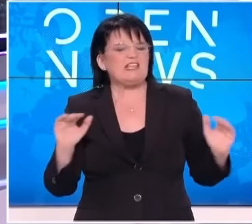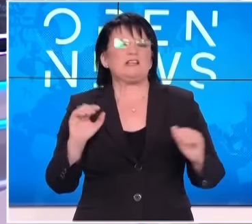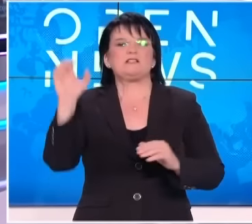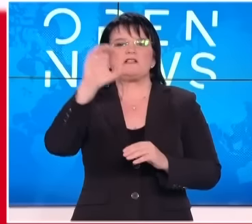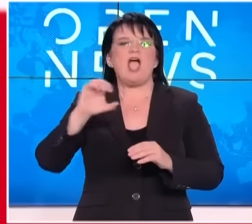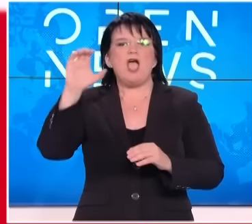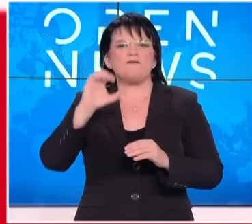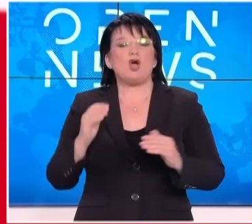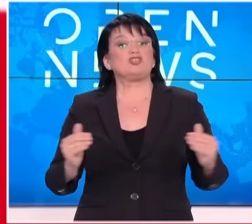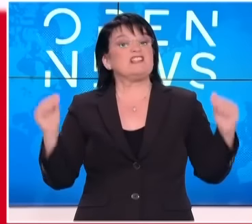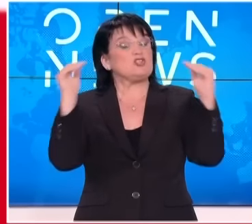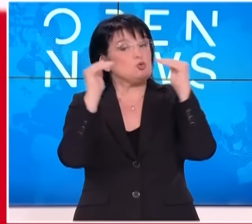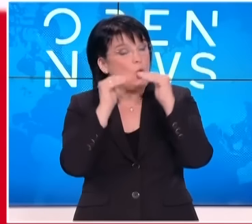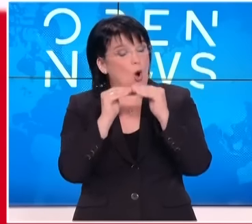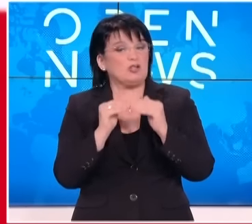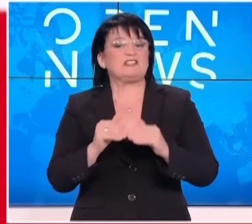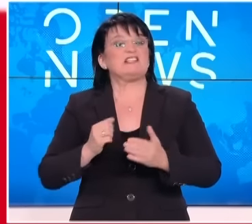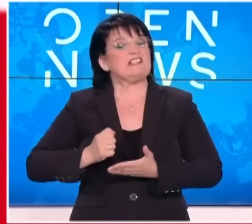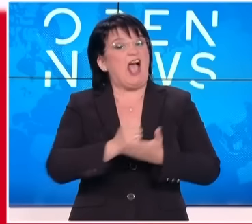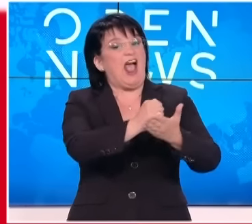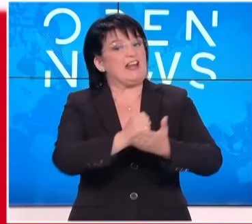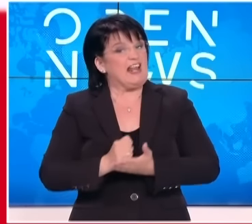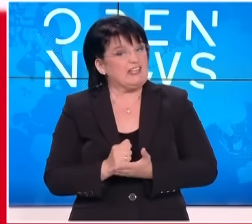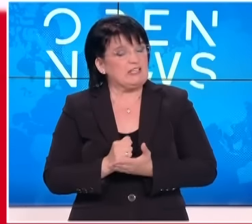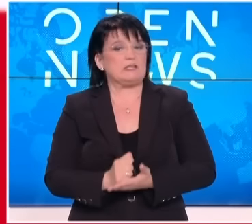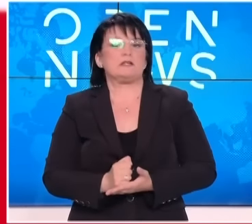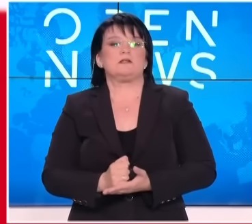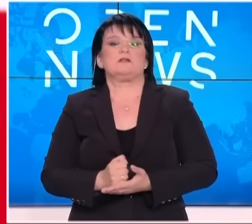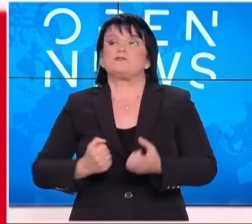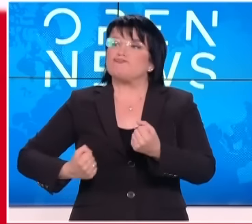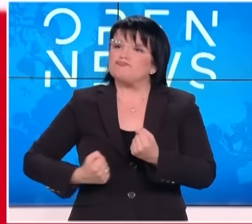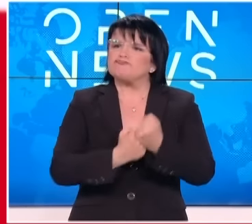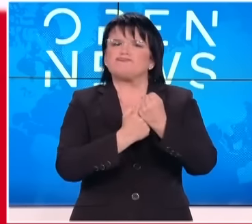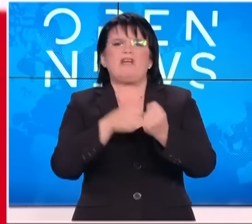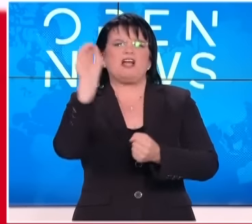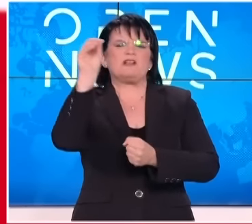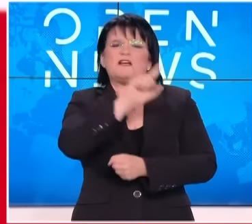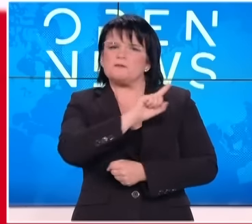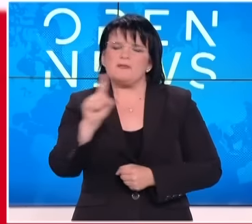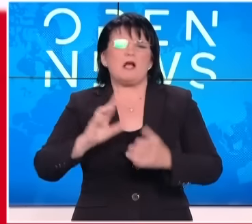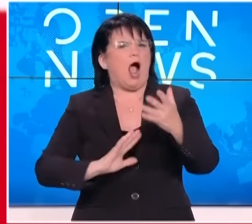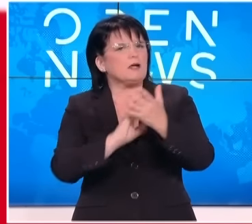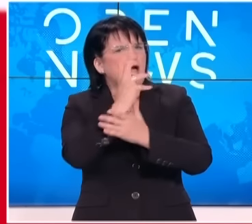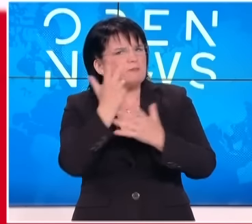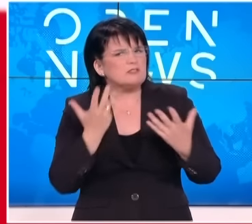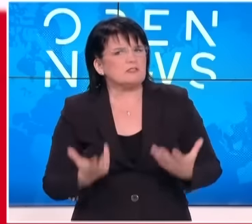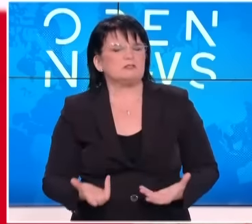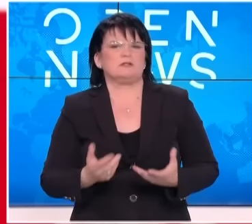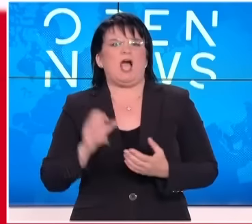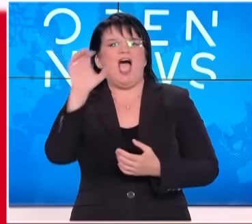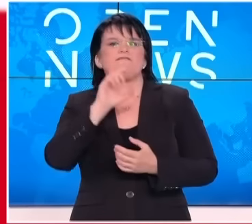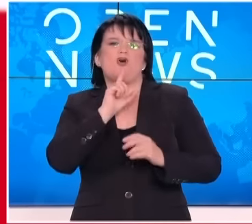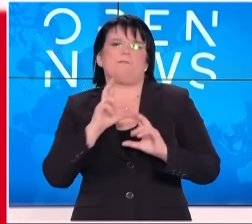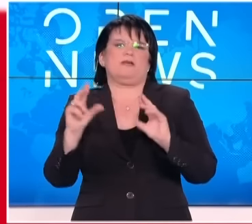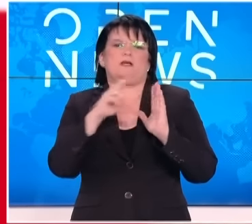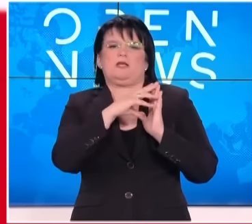ευρώπη της ισότητας της αλληλεγγύης της μη εκμετάλλευσης της ανάπτυξης και όλα αυτά αλλά αυτή πρέπει να